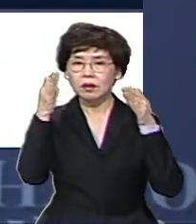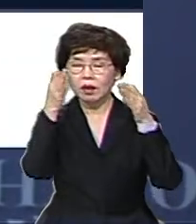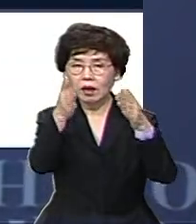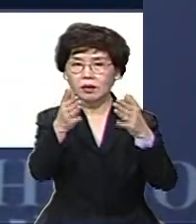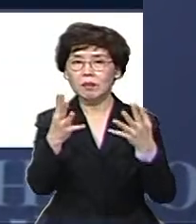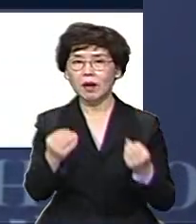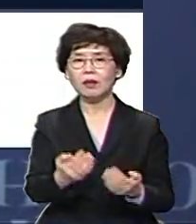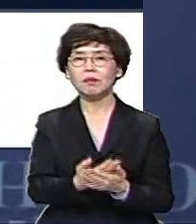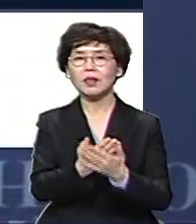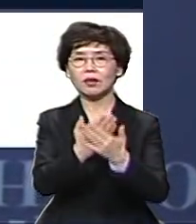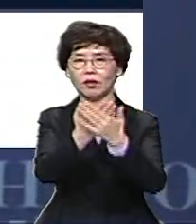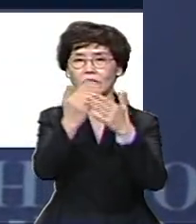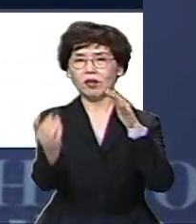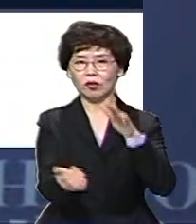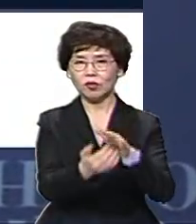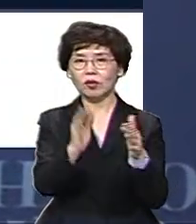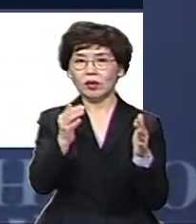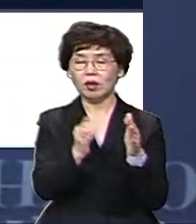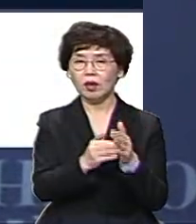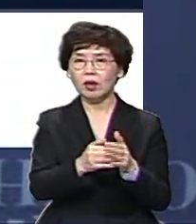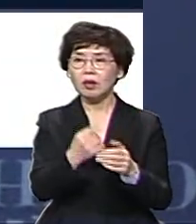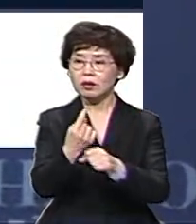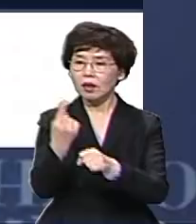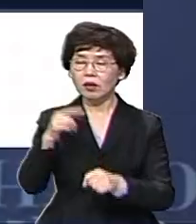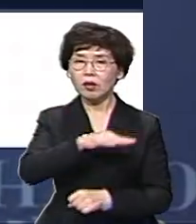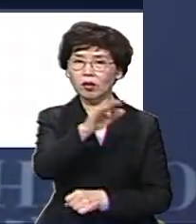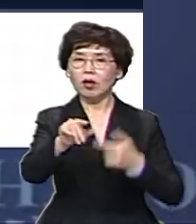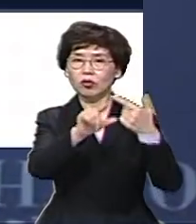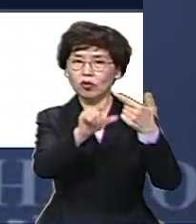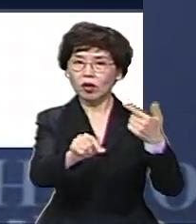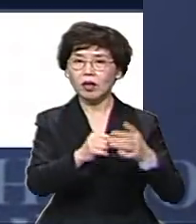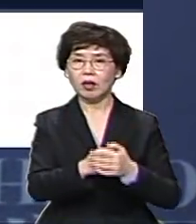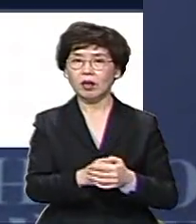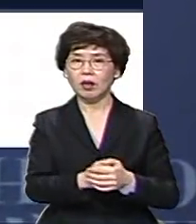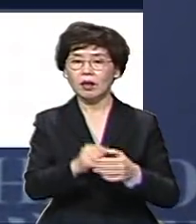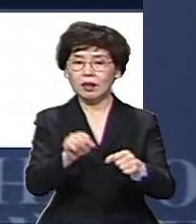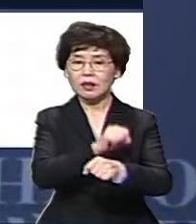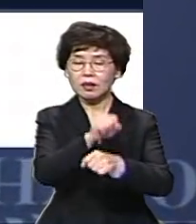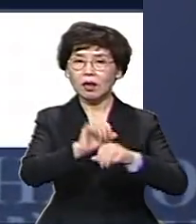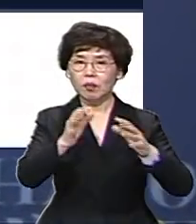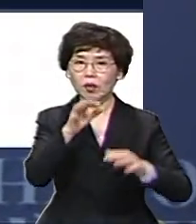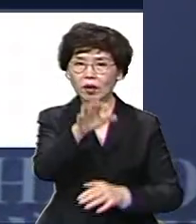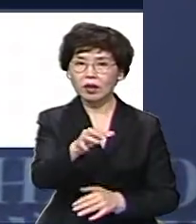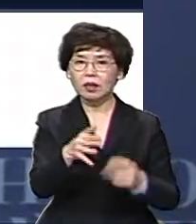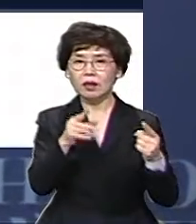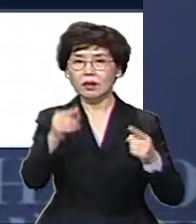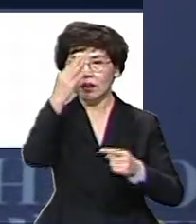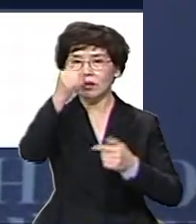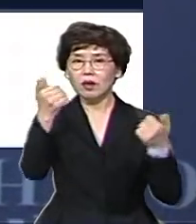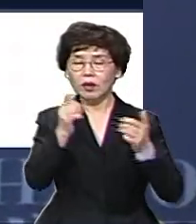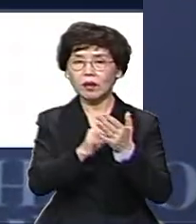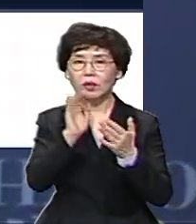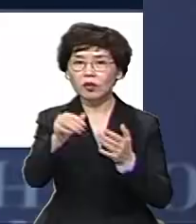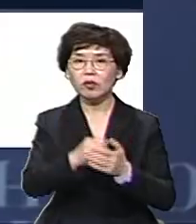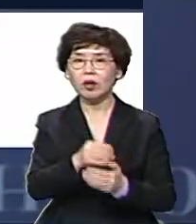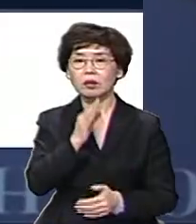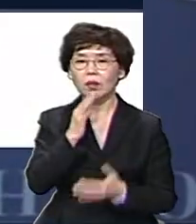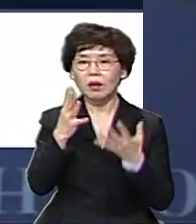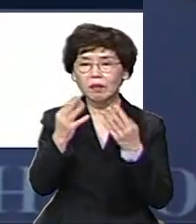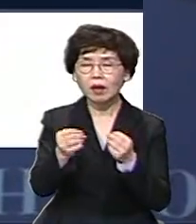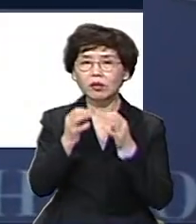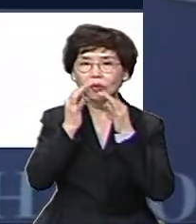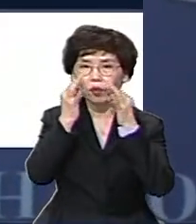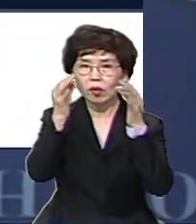것을 향해서 많은 진전을 이루어냈습니다. 지난해 저희가 6월에 싱가포르에서 1차 정상회담을 한